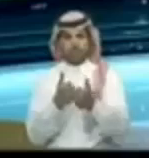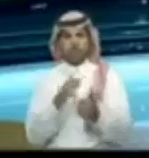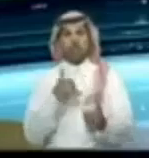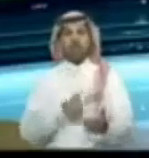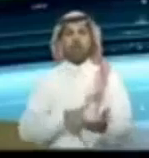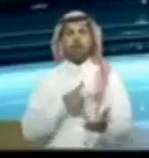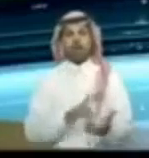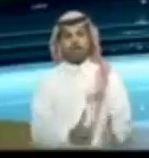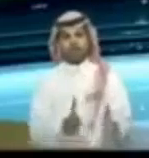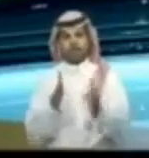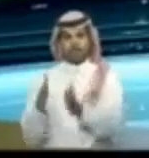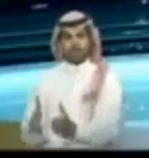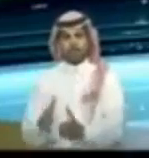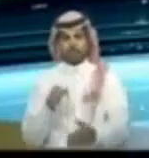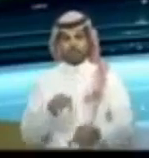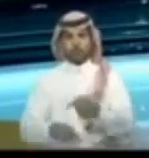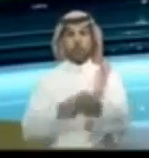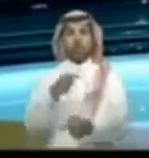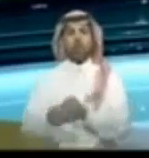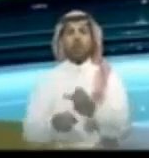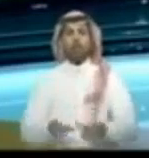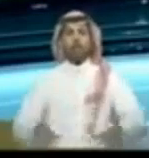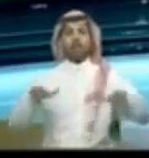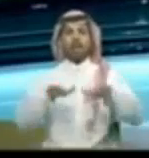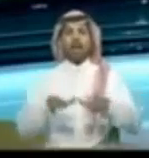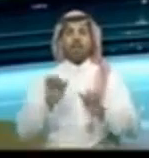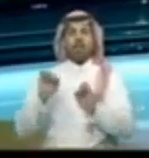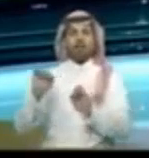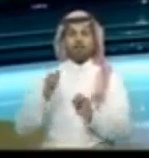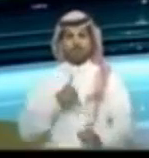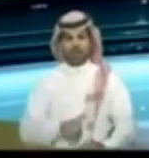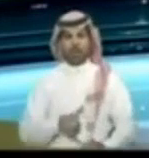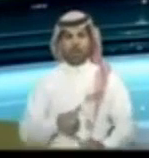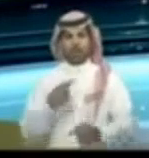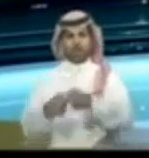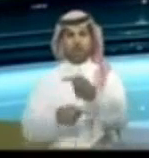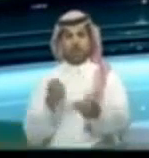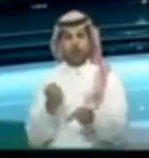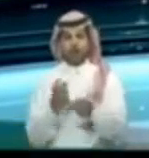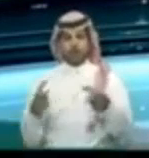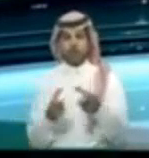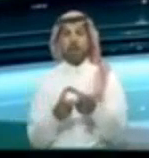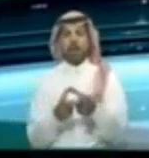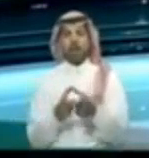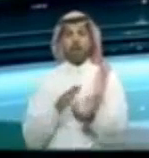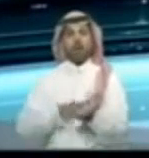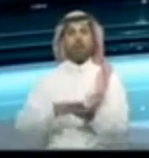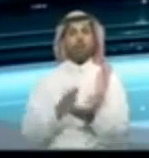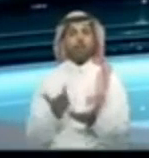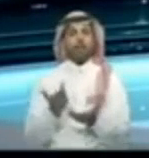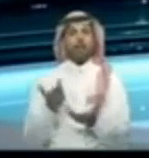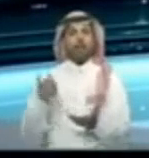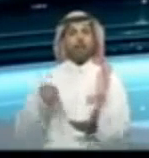اليمن. واصل مجلس النواب اليمني أعماله المنعقدة في مديرية سيئون